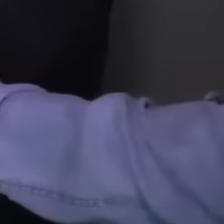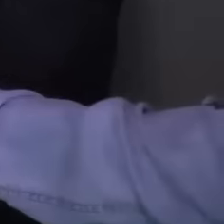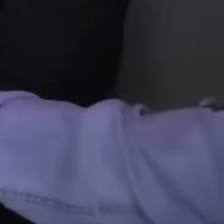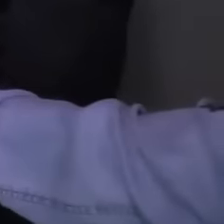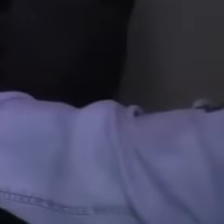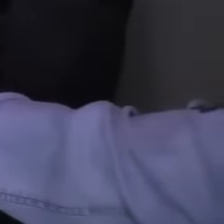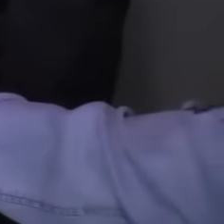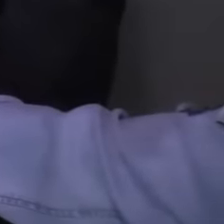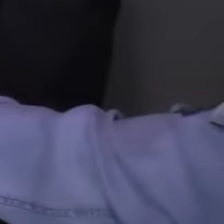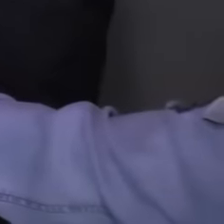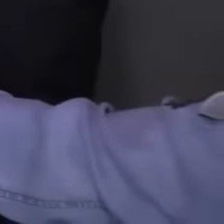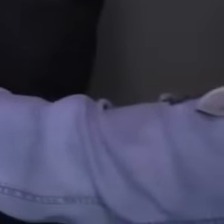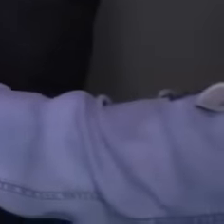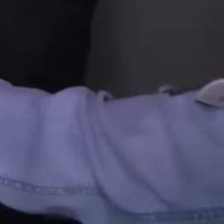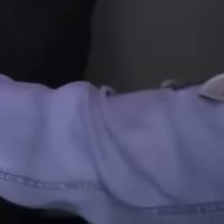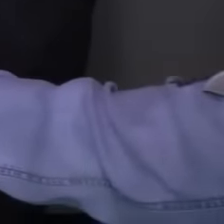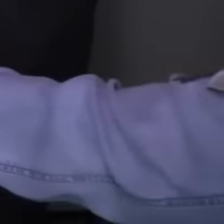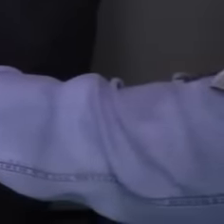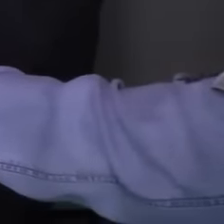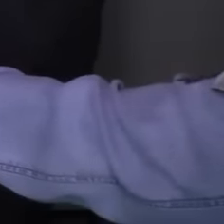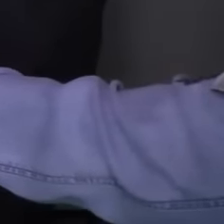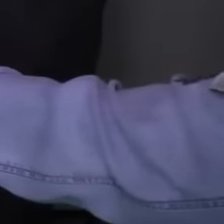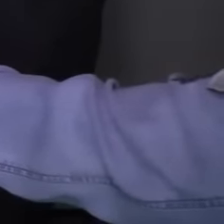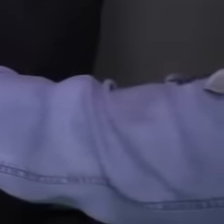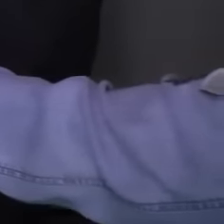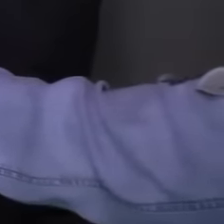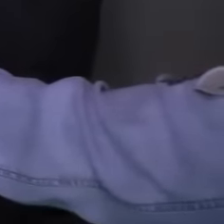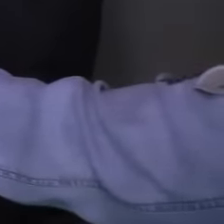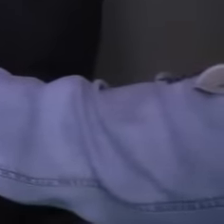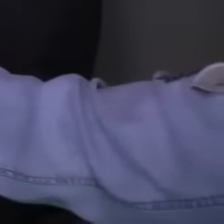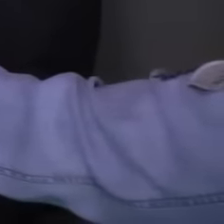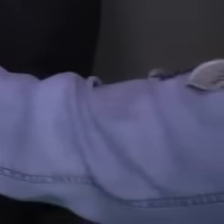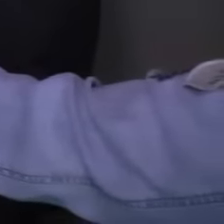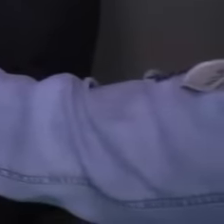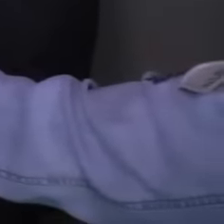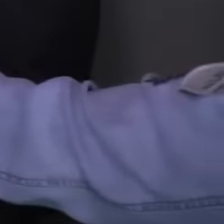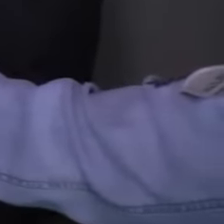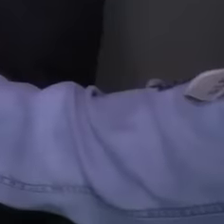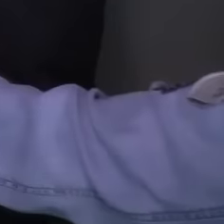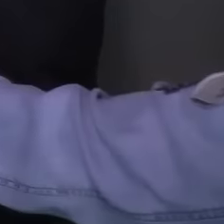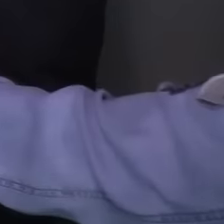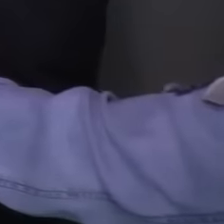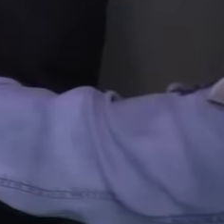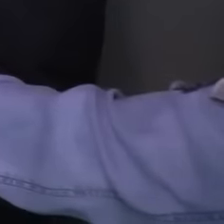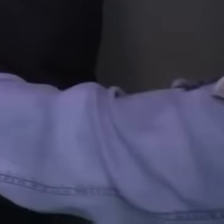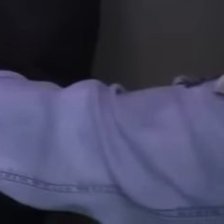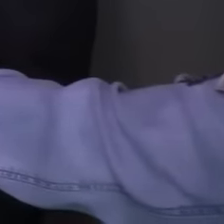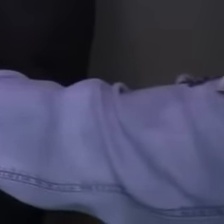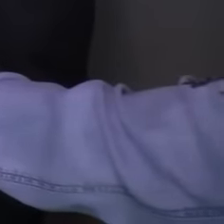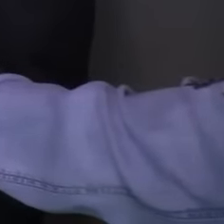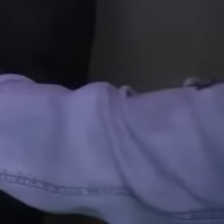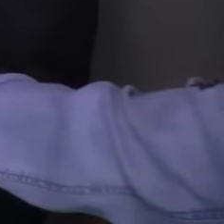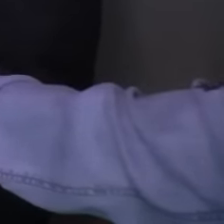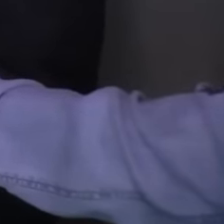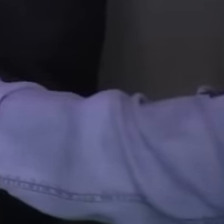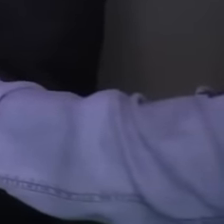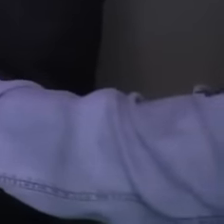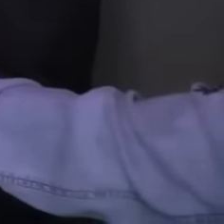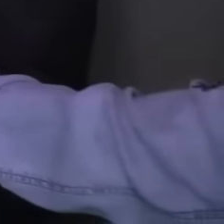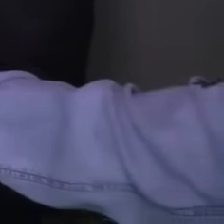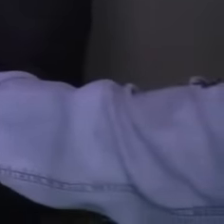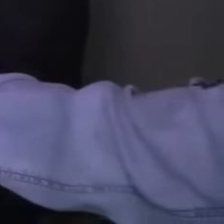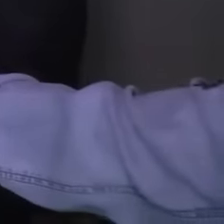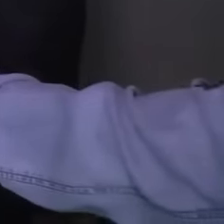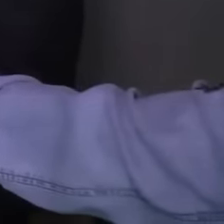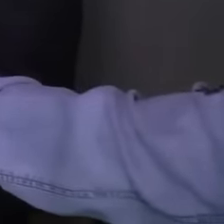ginawa... January 3 po, binigyan po nila ako ng memo na insubordination dahil lang po sa refusal